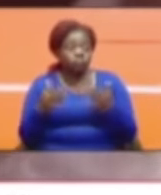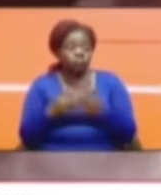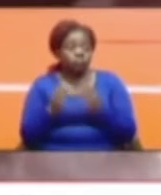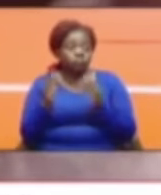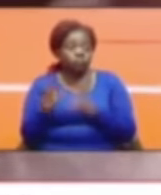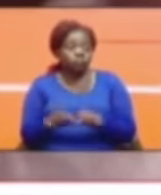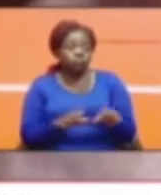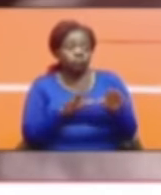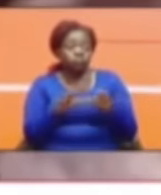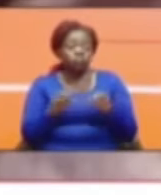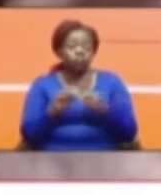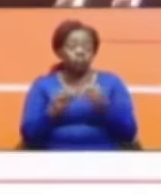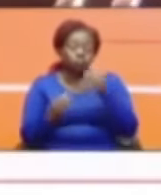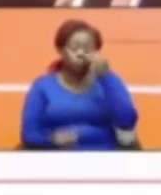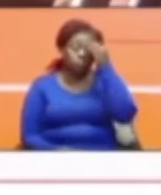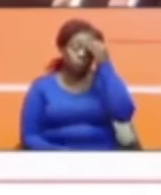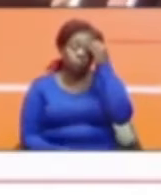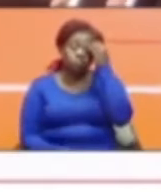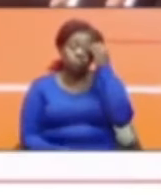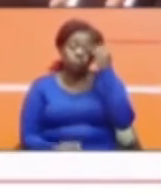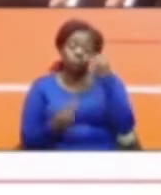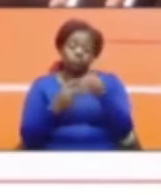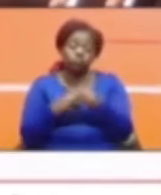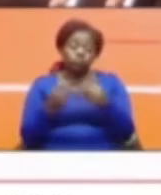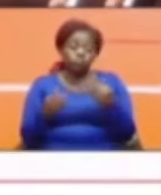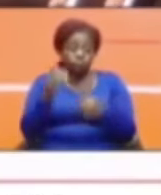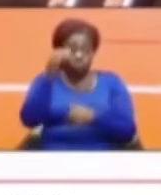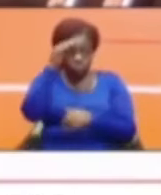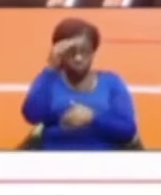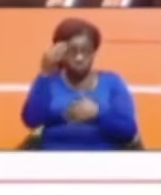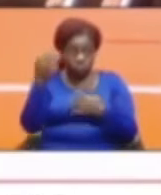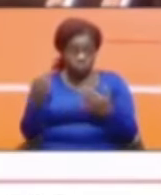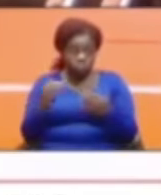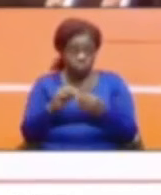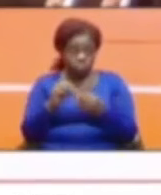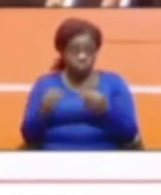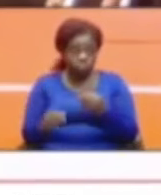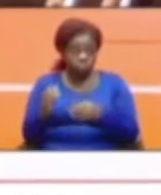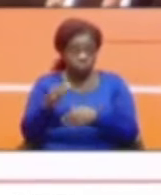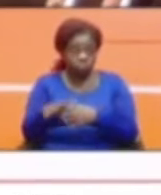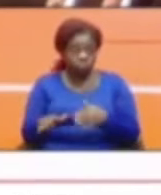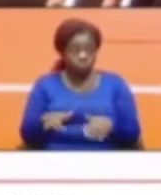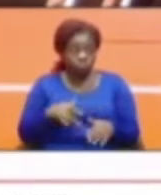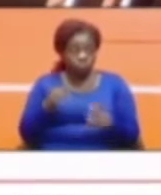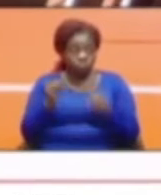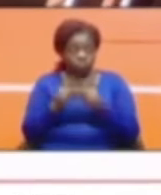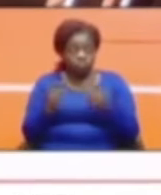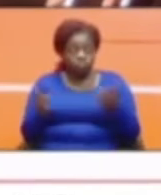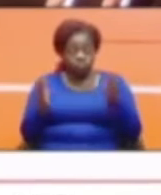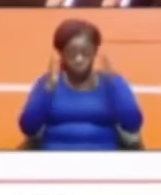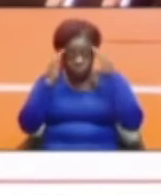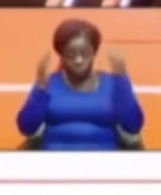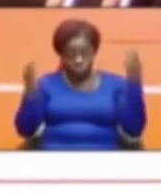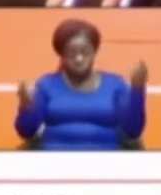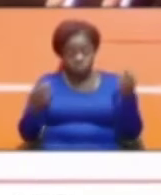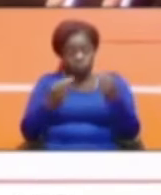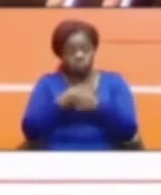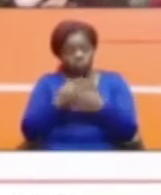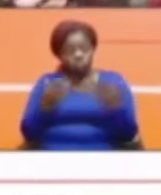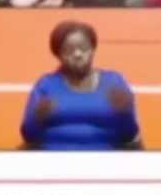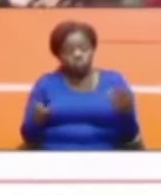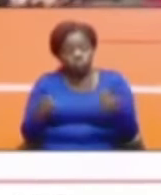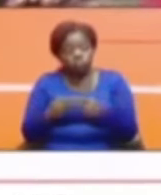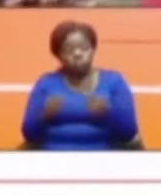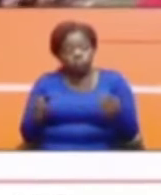kushulugunya omwana mwisira kino polisi tubidi no mwana ono ale mu bulumi lopotamanya wa Luganda lwe ye nanga nyina